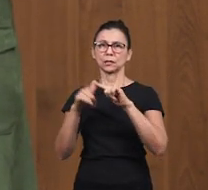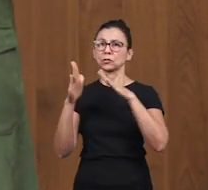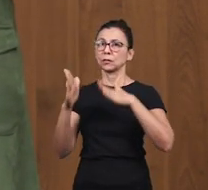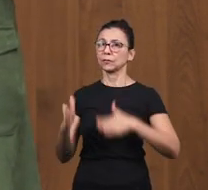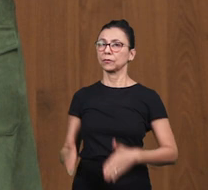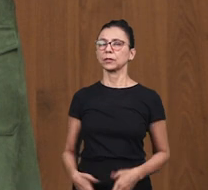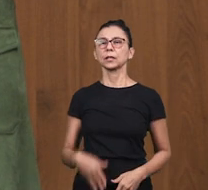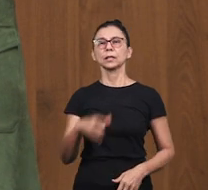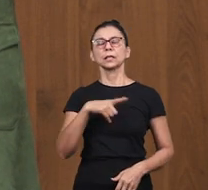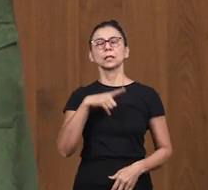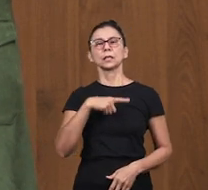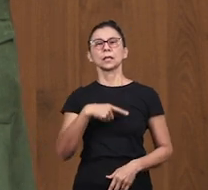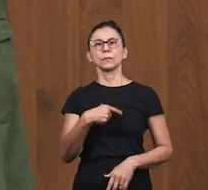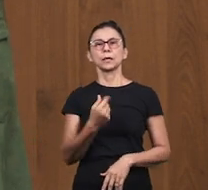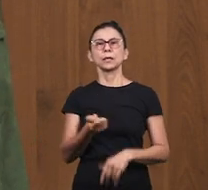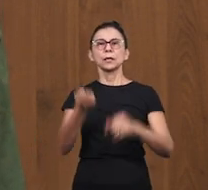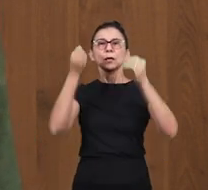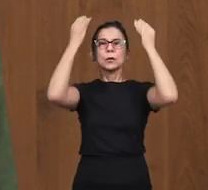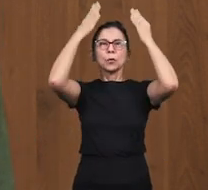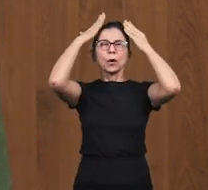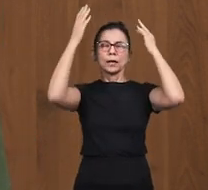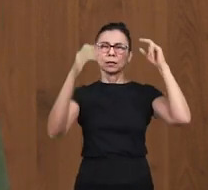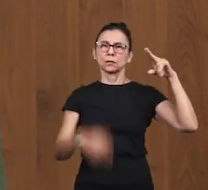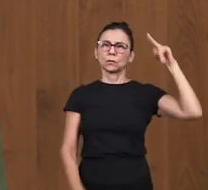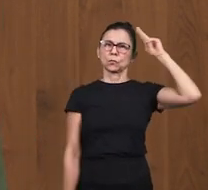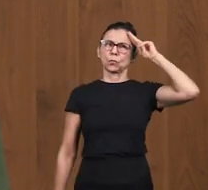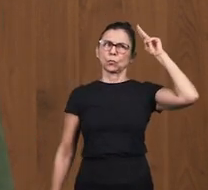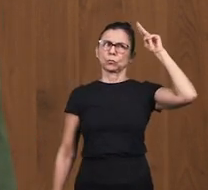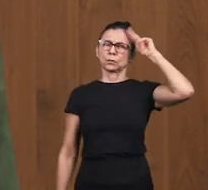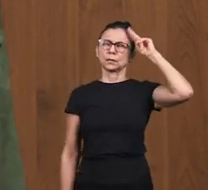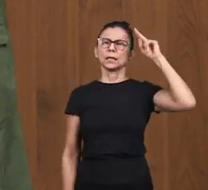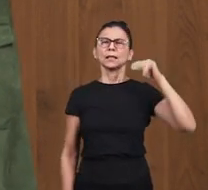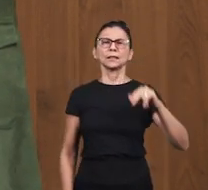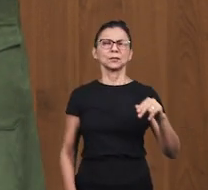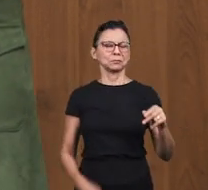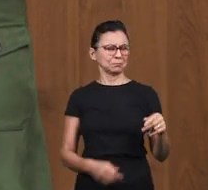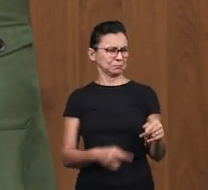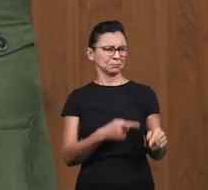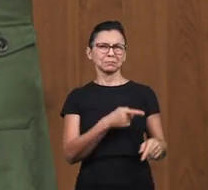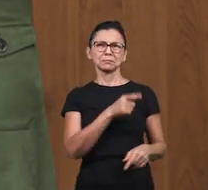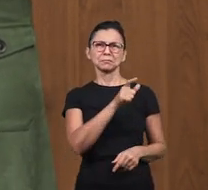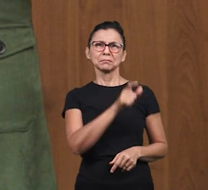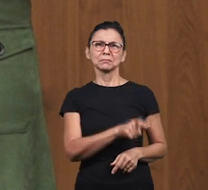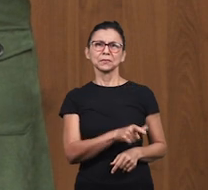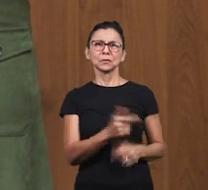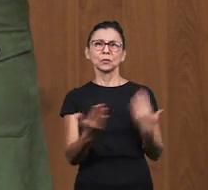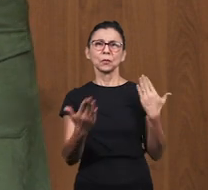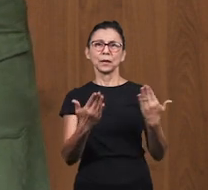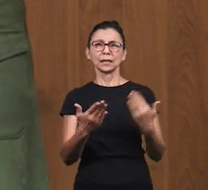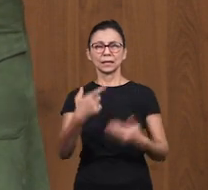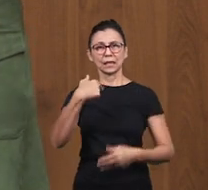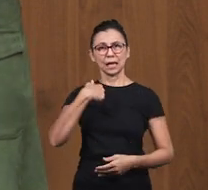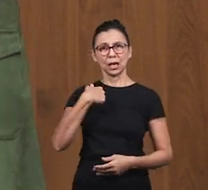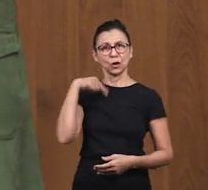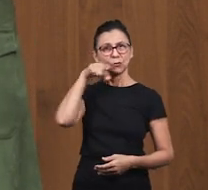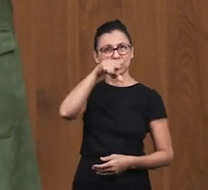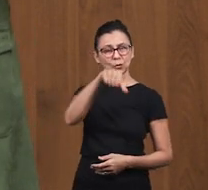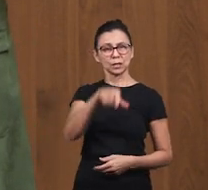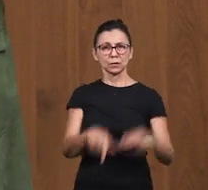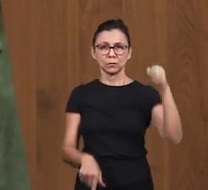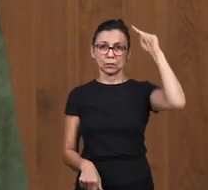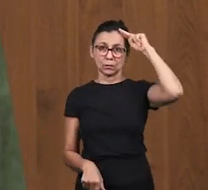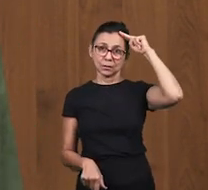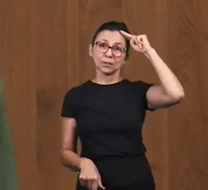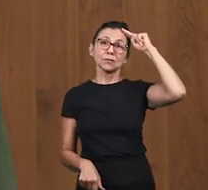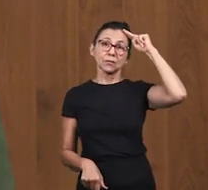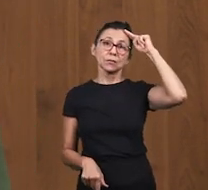fidèle. Et le roi aussi a des soldats dans cette armée et chacun de nous, nous savons ces soldats. Je suis un soldat,